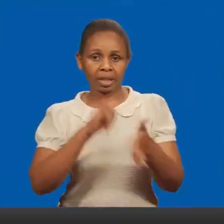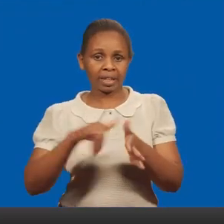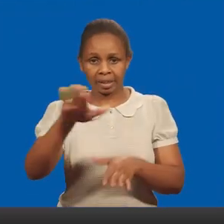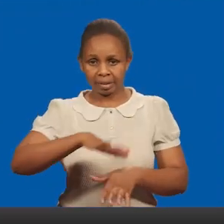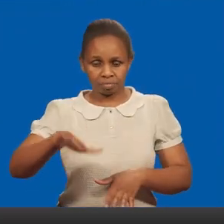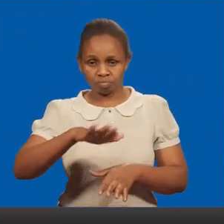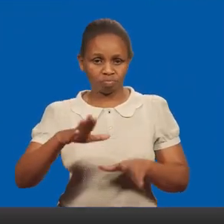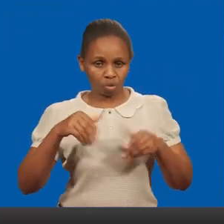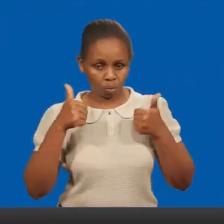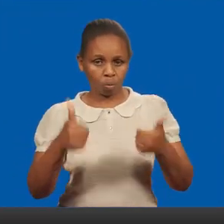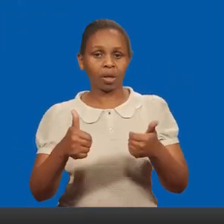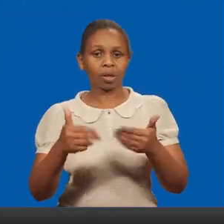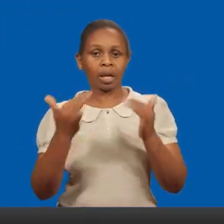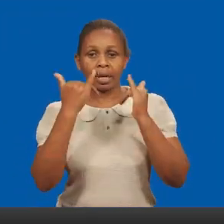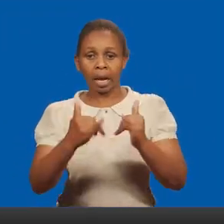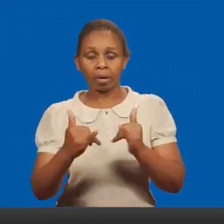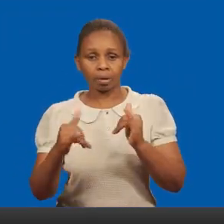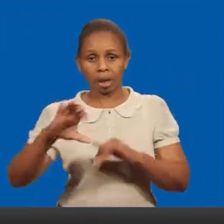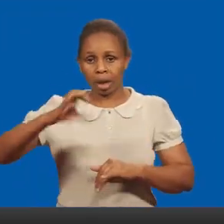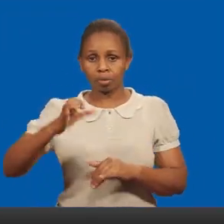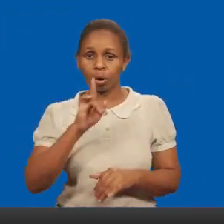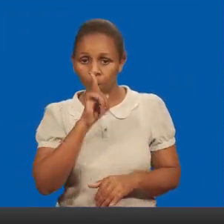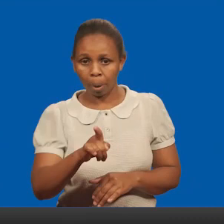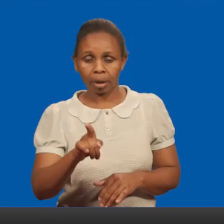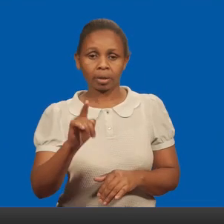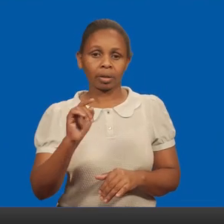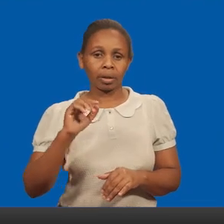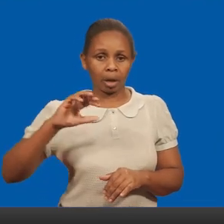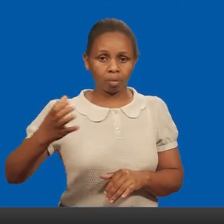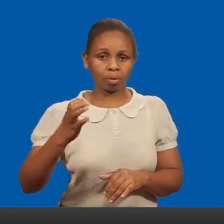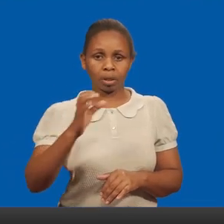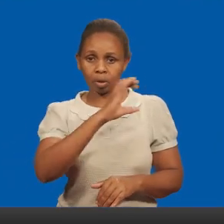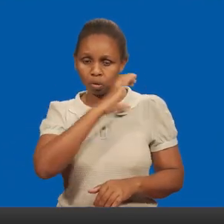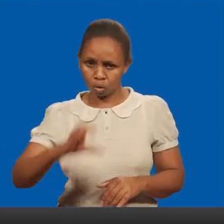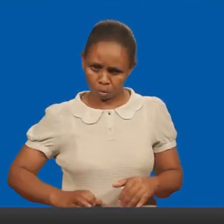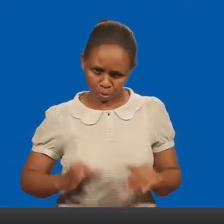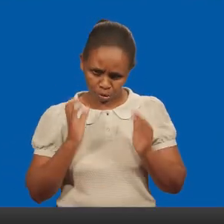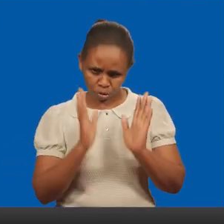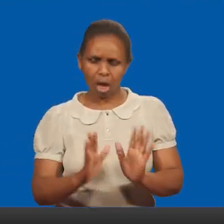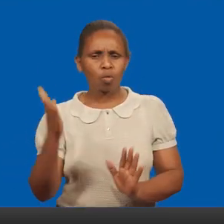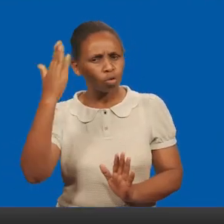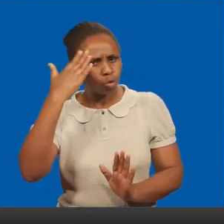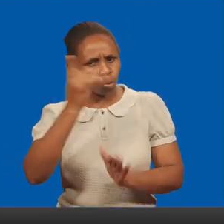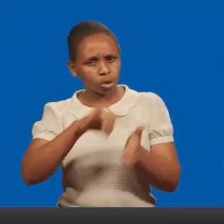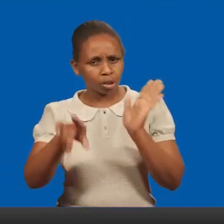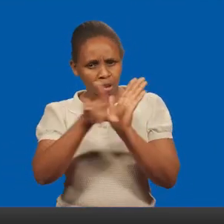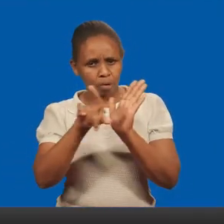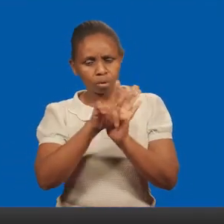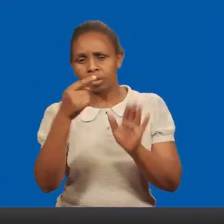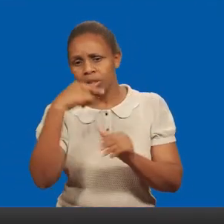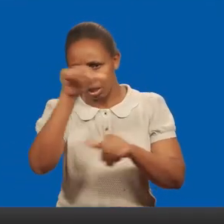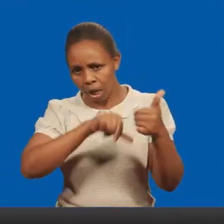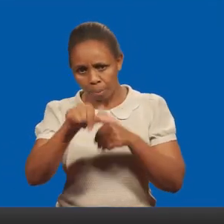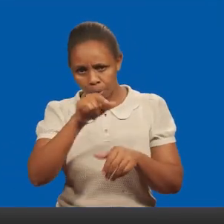ya kulainisha sekta hiyo. The county commander and county commissioner, we know what Rose says